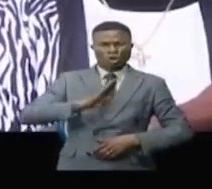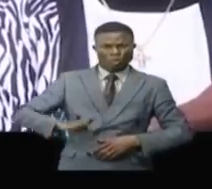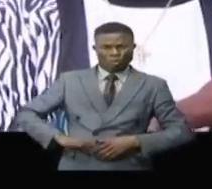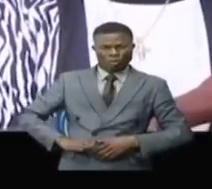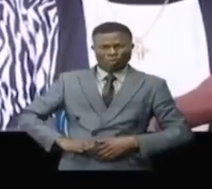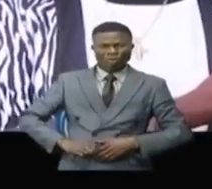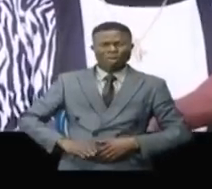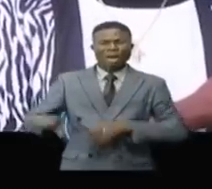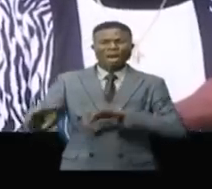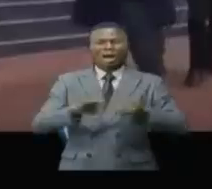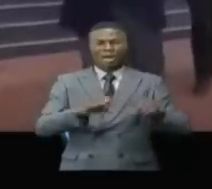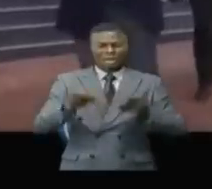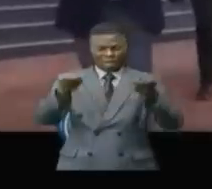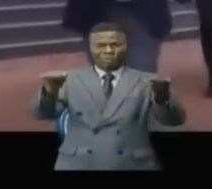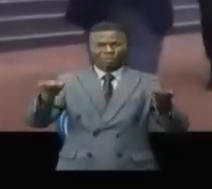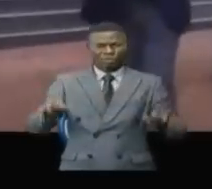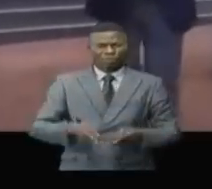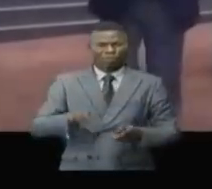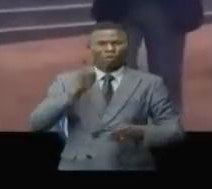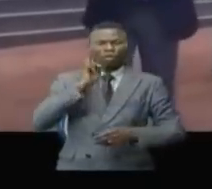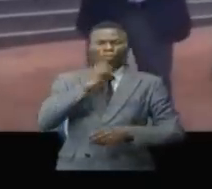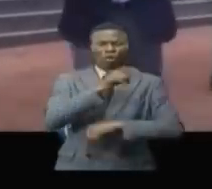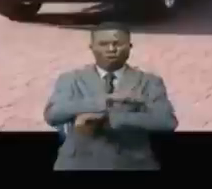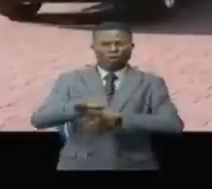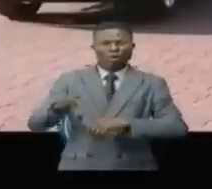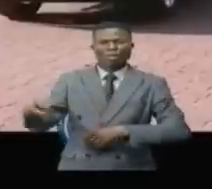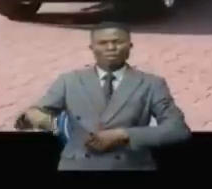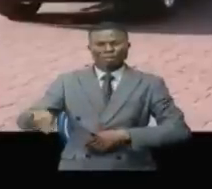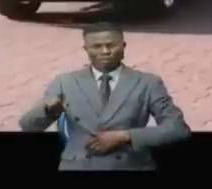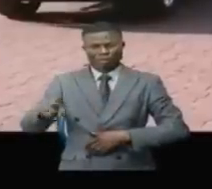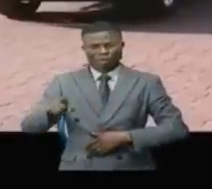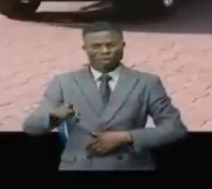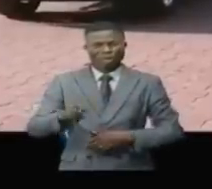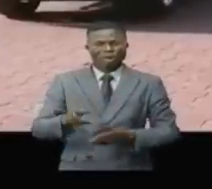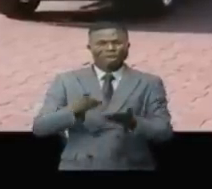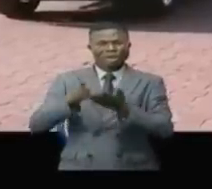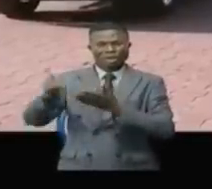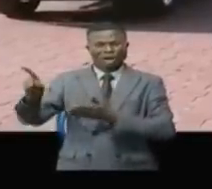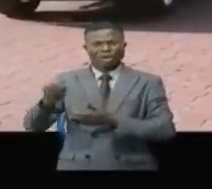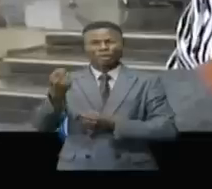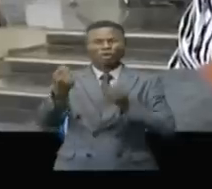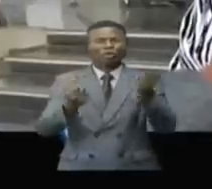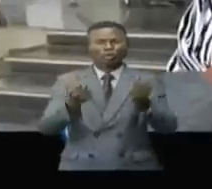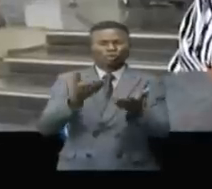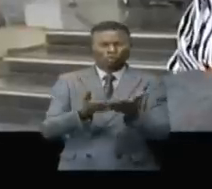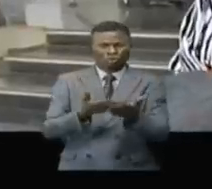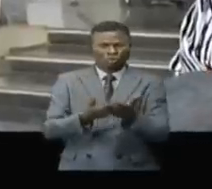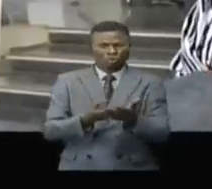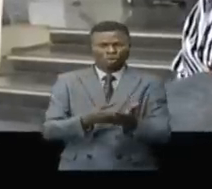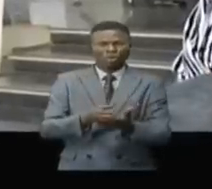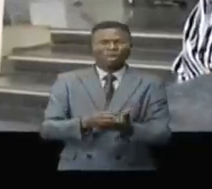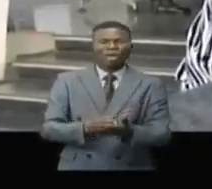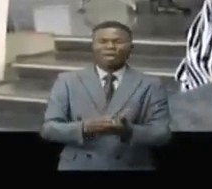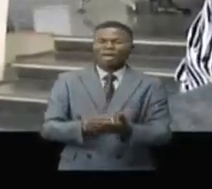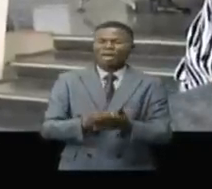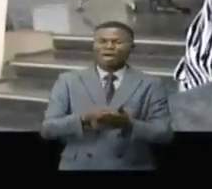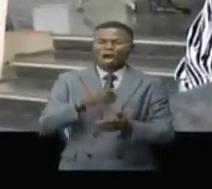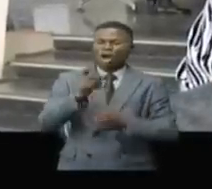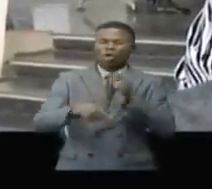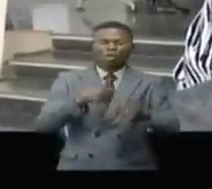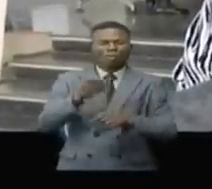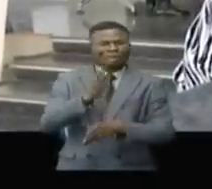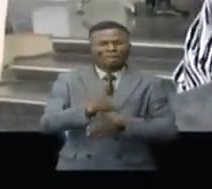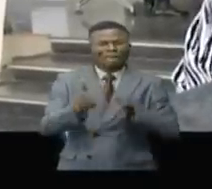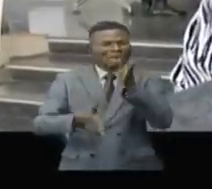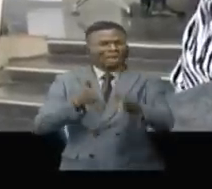eu lieu à l'esplanade de l'hôtel du gouvernement provincial. Vous avez acheté des véhicules 0 km. Que ces